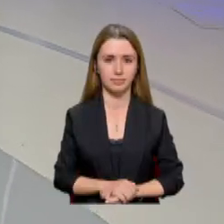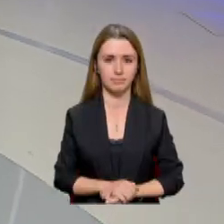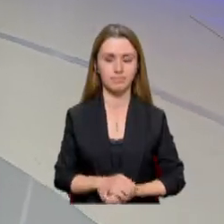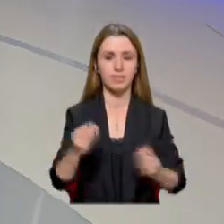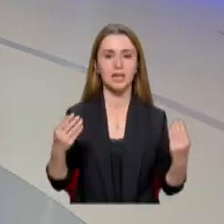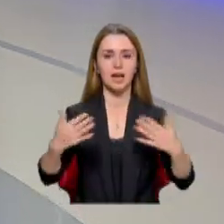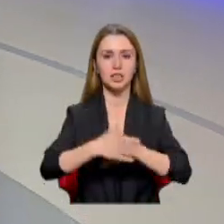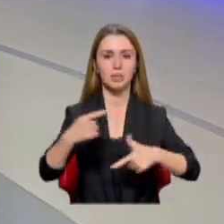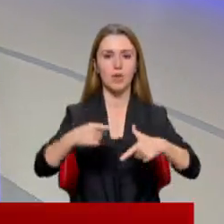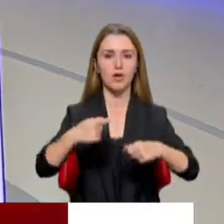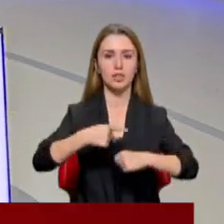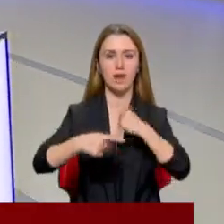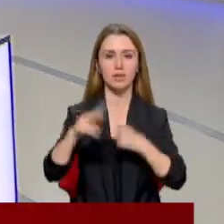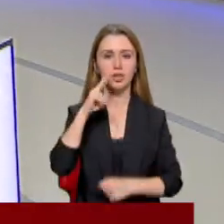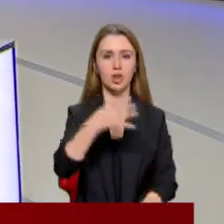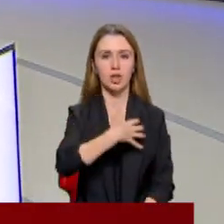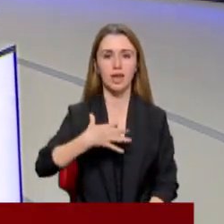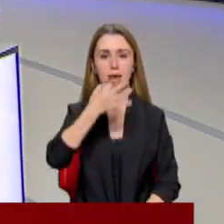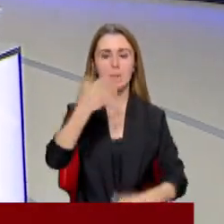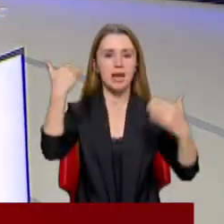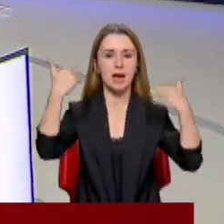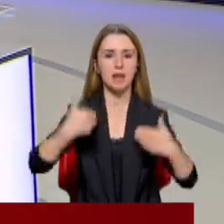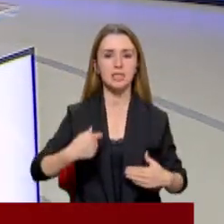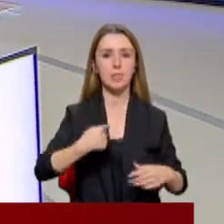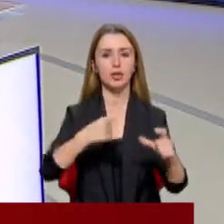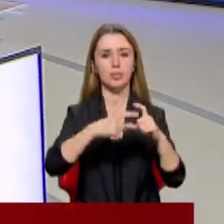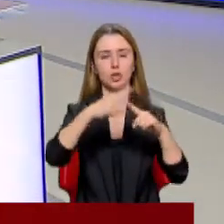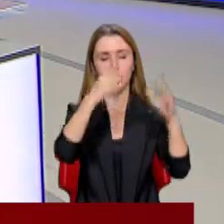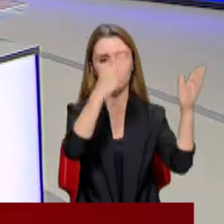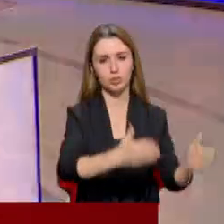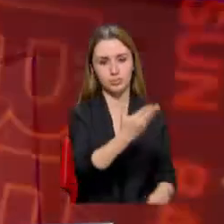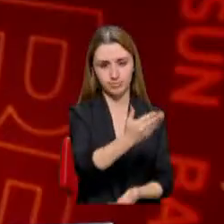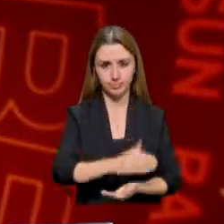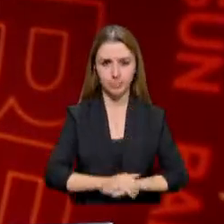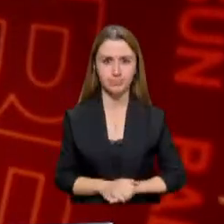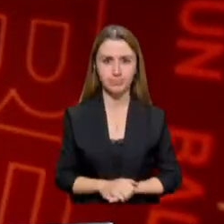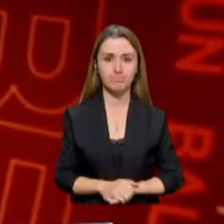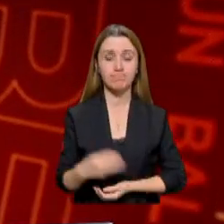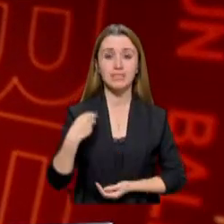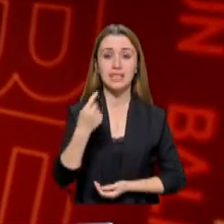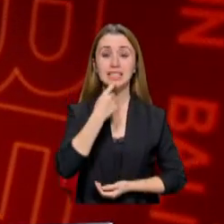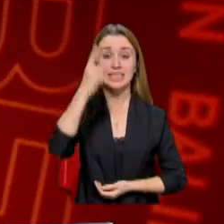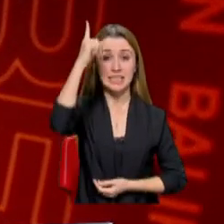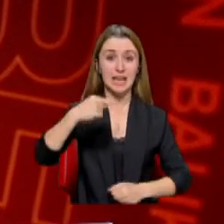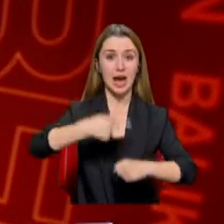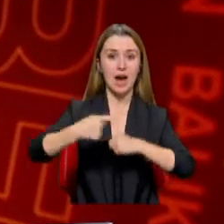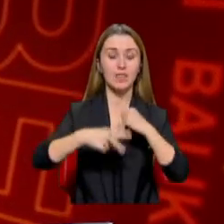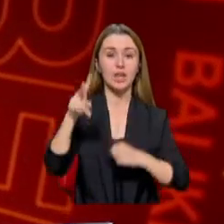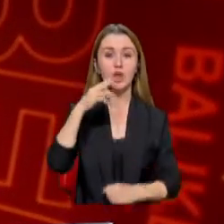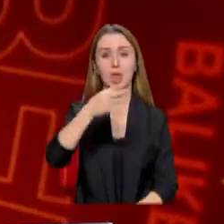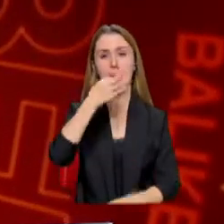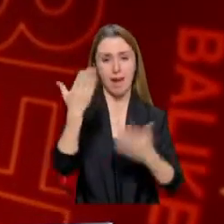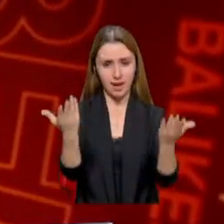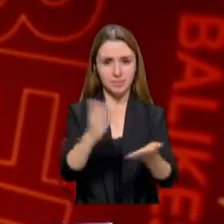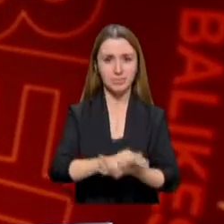efendim İyi akşamlar Fox hafta sonu ana haber bülteni ile karşınızdayız Ben Gülgün Tosun yeni yılın ilk hafta sonu bülteninde